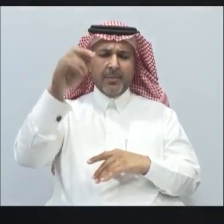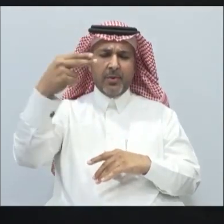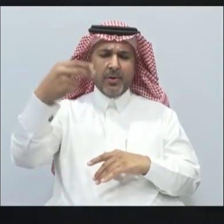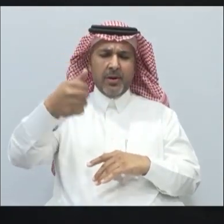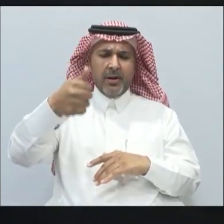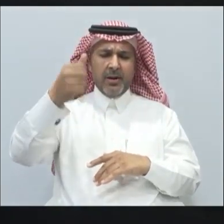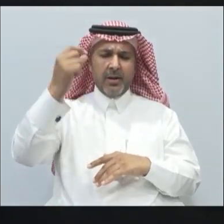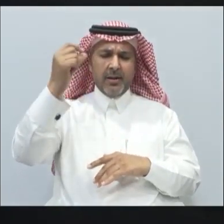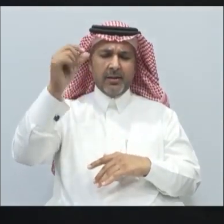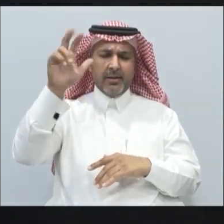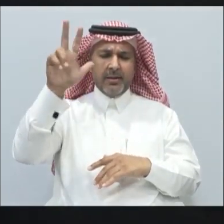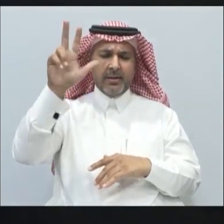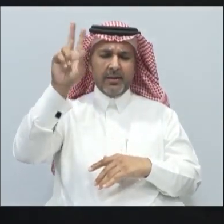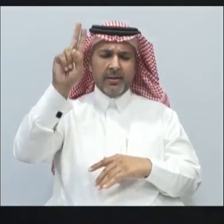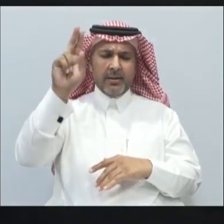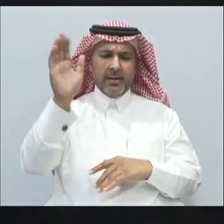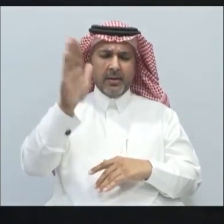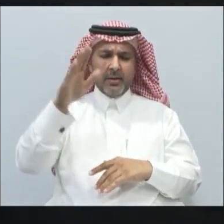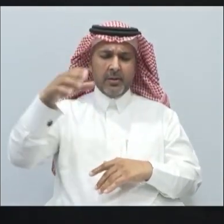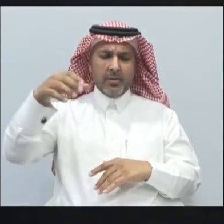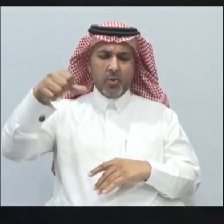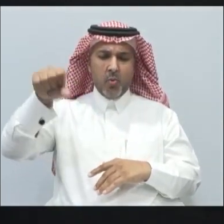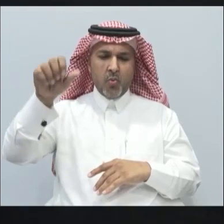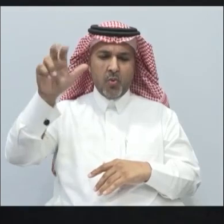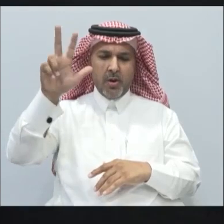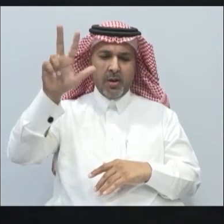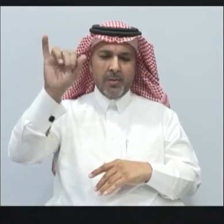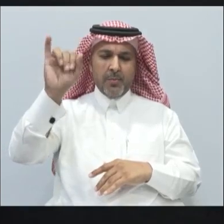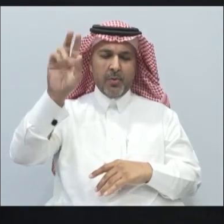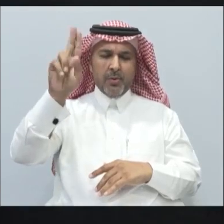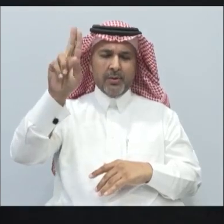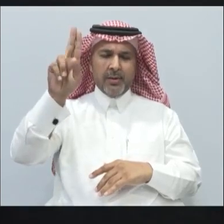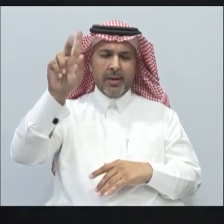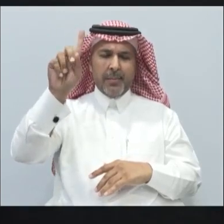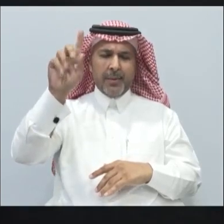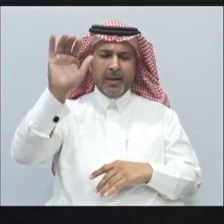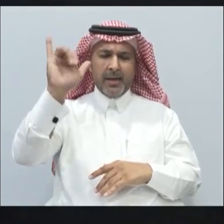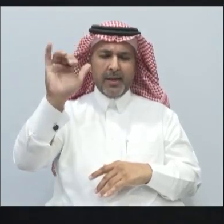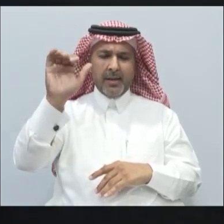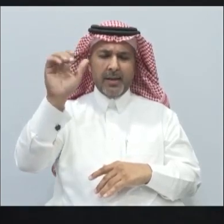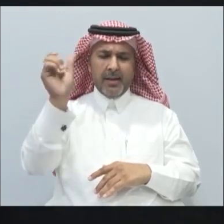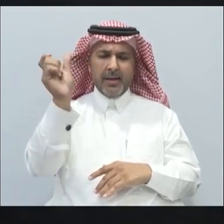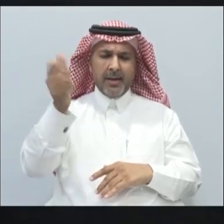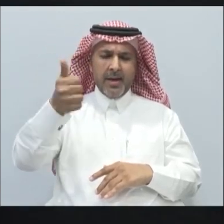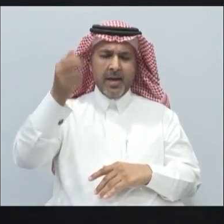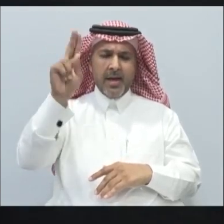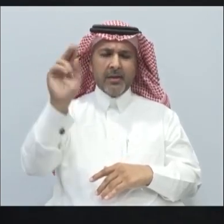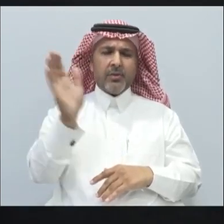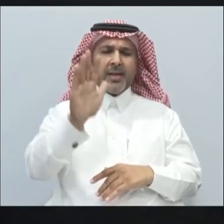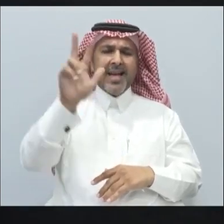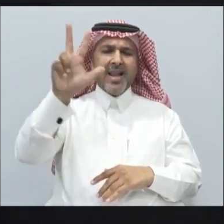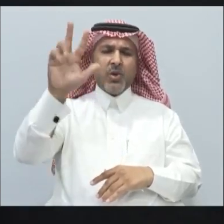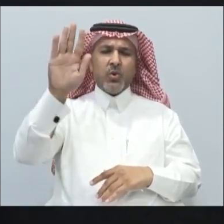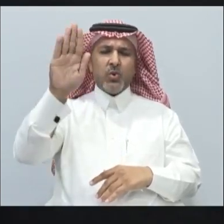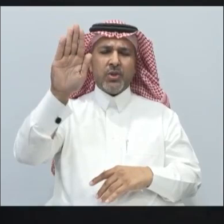خلال معرفتنا لقوه الاعداد الطريقه هذه ما تصلح الا اذا كان الاساسين استطيع توحيدهم مع بعض او